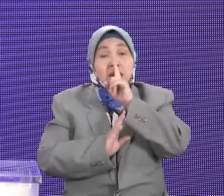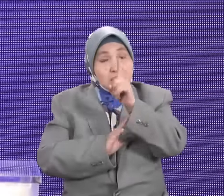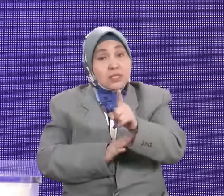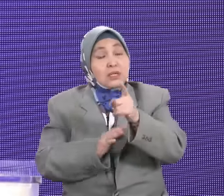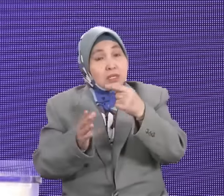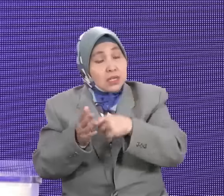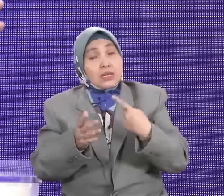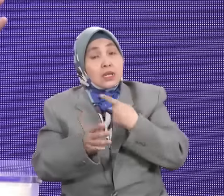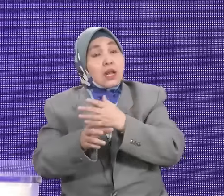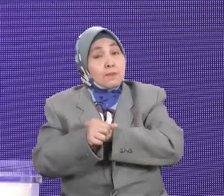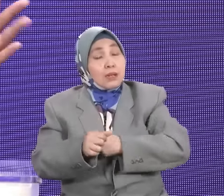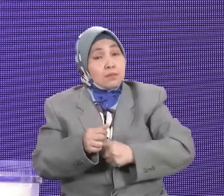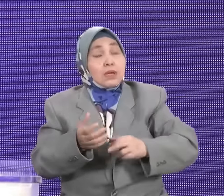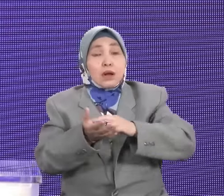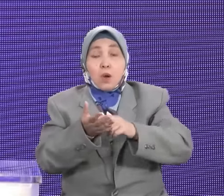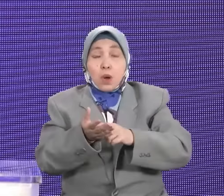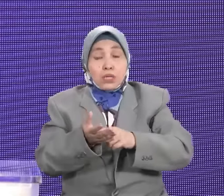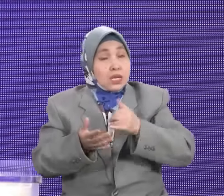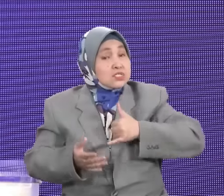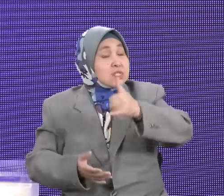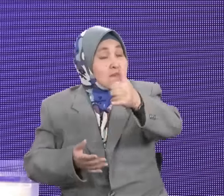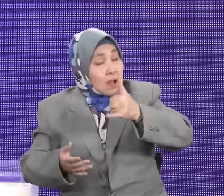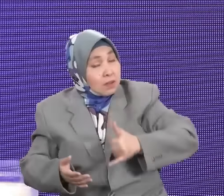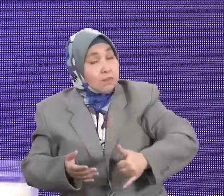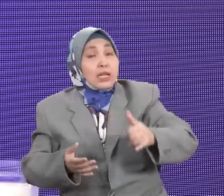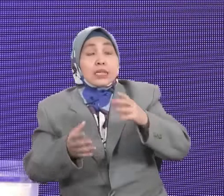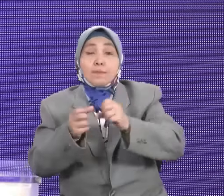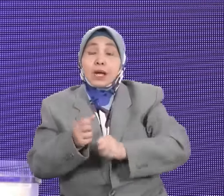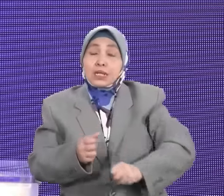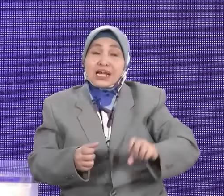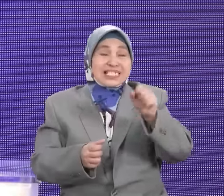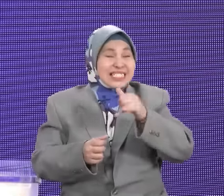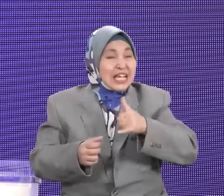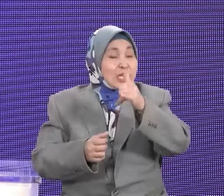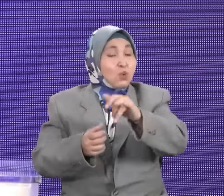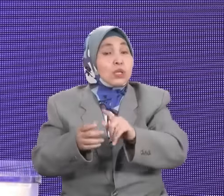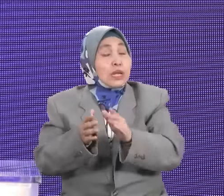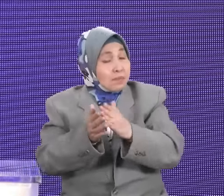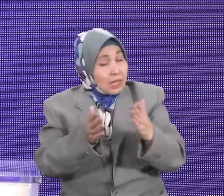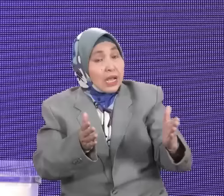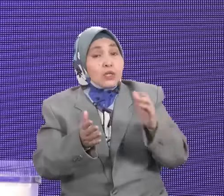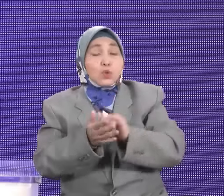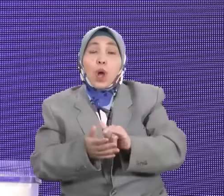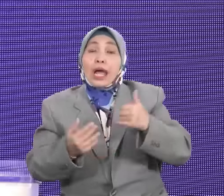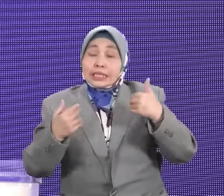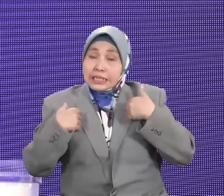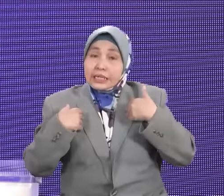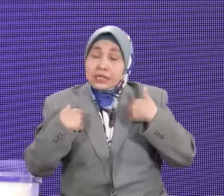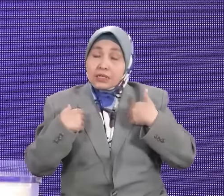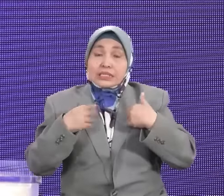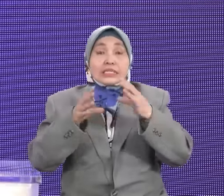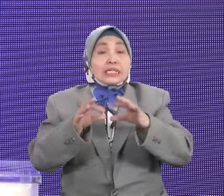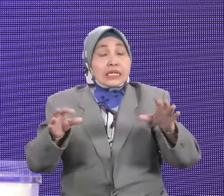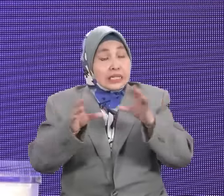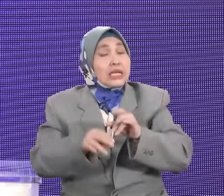bila kita dapat melawan sofa Wal Marwah itu sebenarnya di sebalik sofa awal Marwah itu adalah kisah